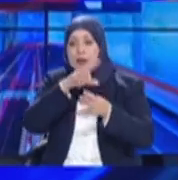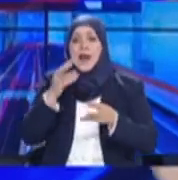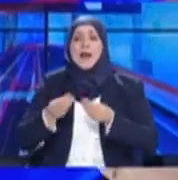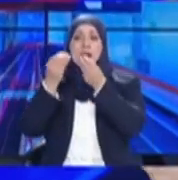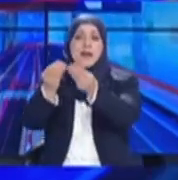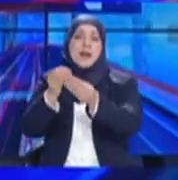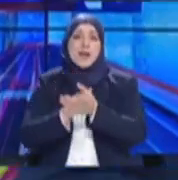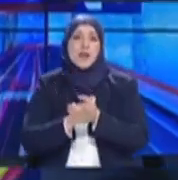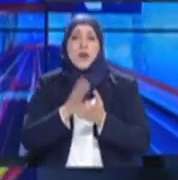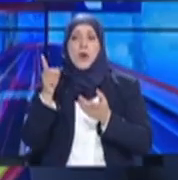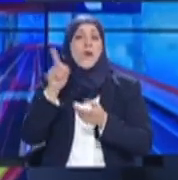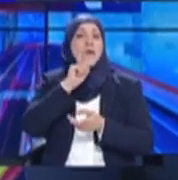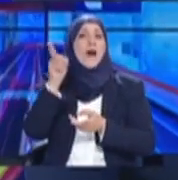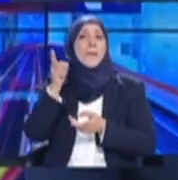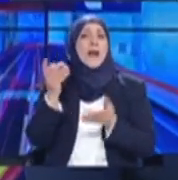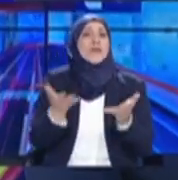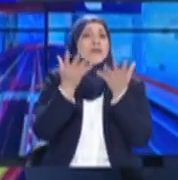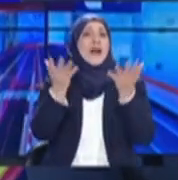الاجراءات القانونيه